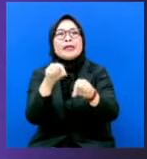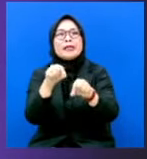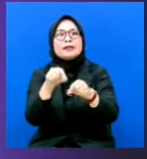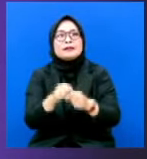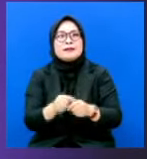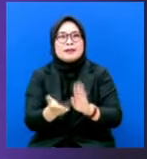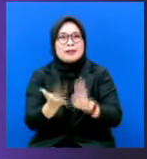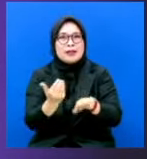segera kembali sesaat lagi